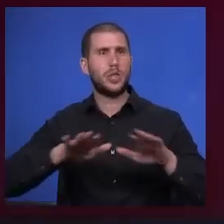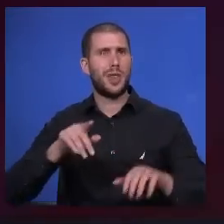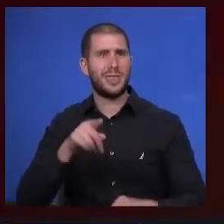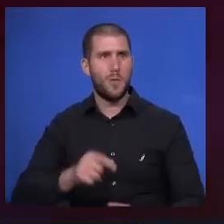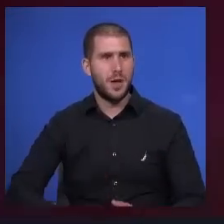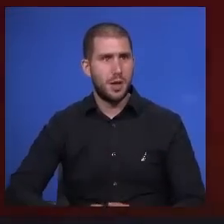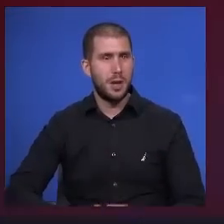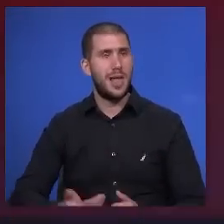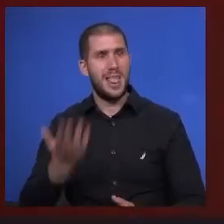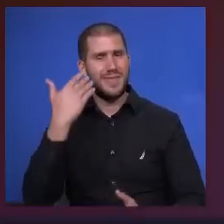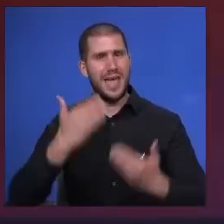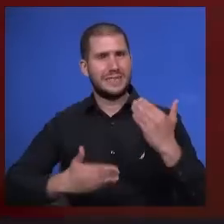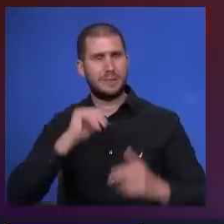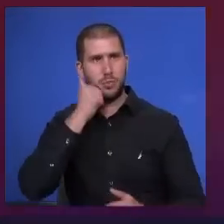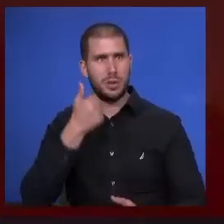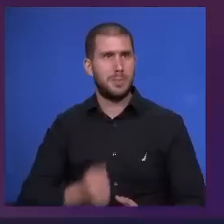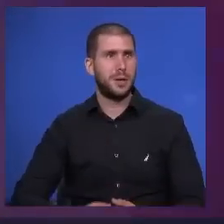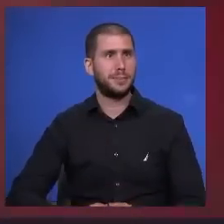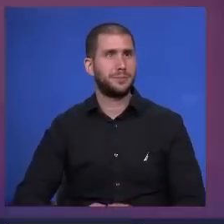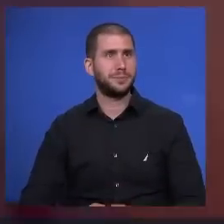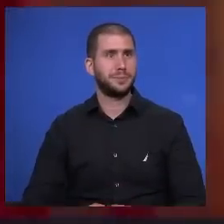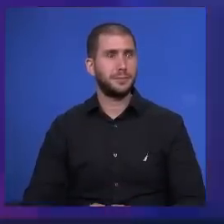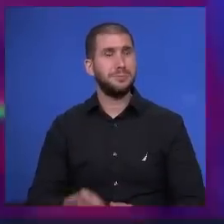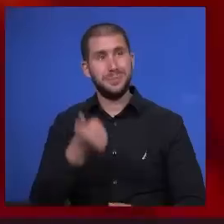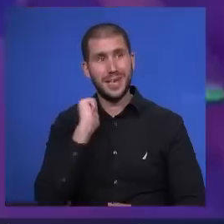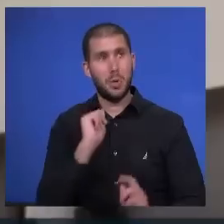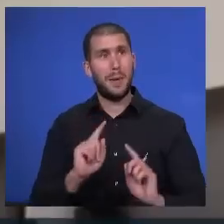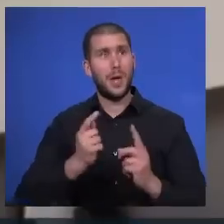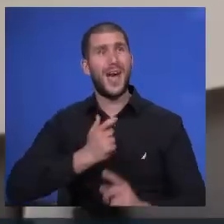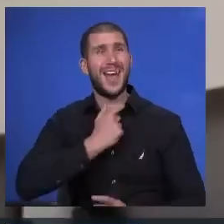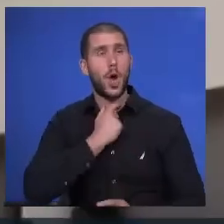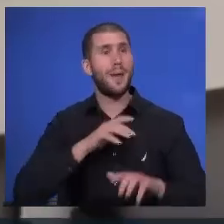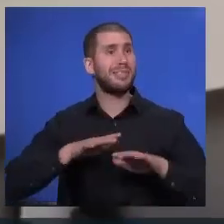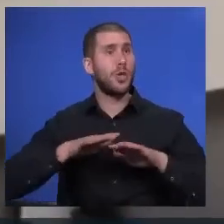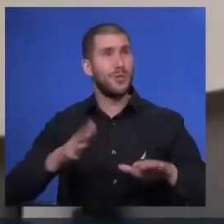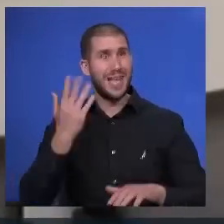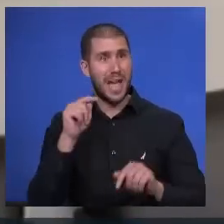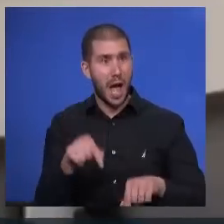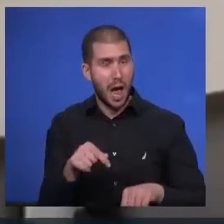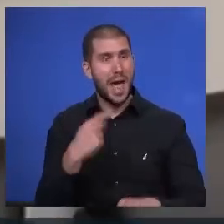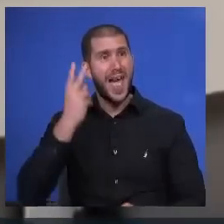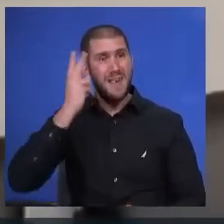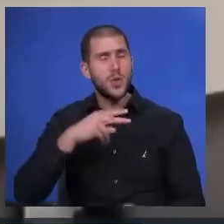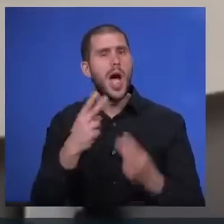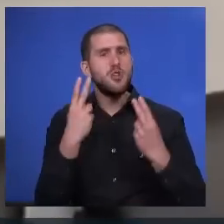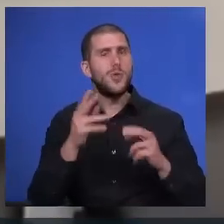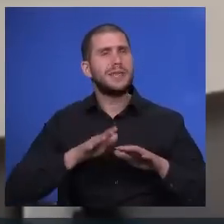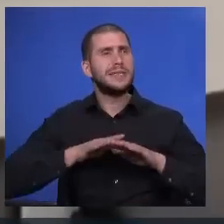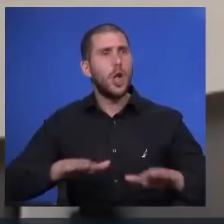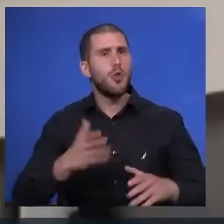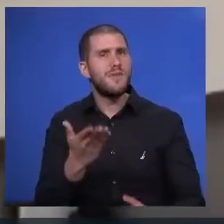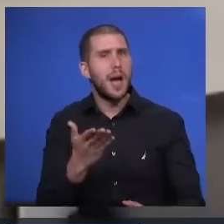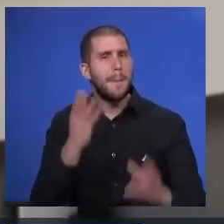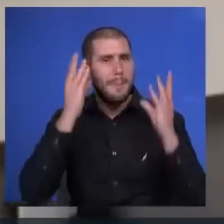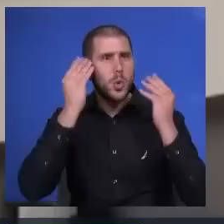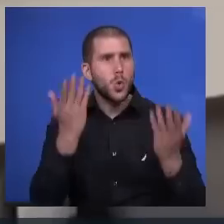התעופה לקראת החסימות מחר. אמש, באירוע חירום תעופתי שהיה כאן, הבנו את החשיבות של נמל התעופה בן